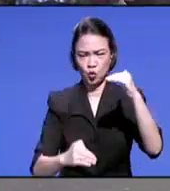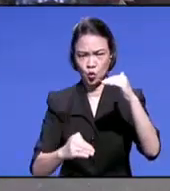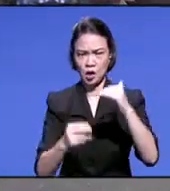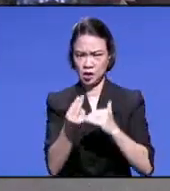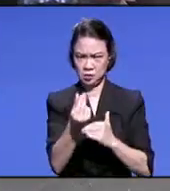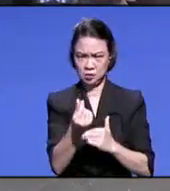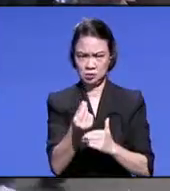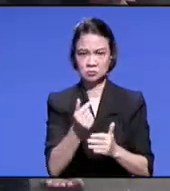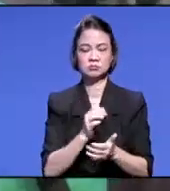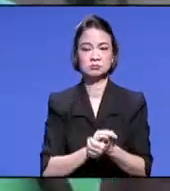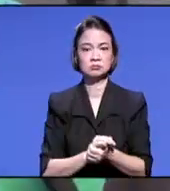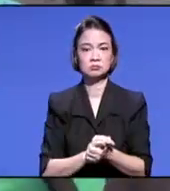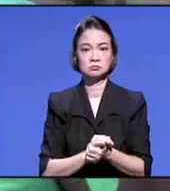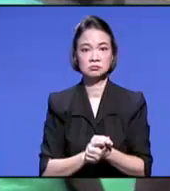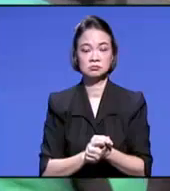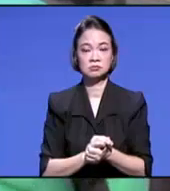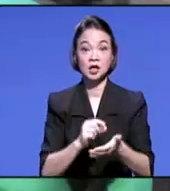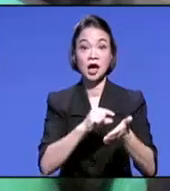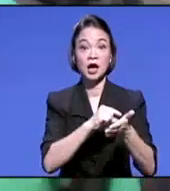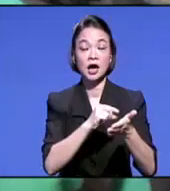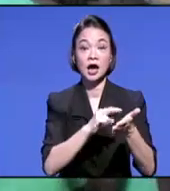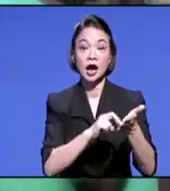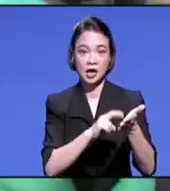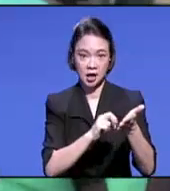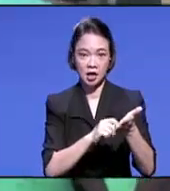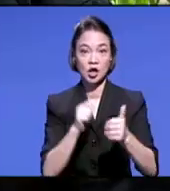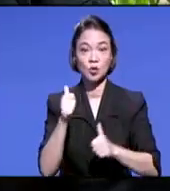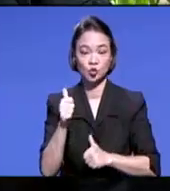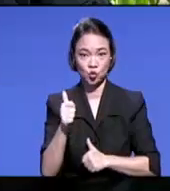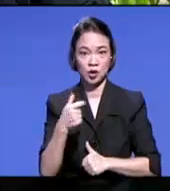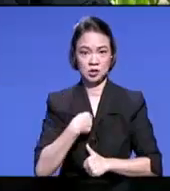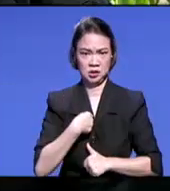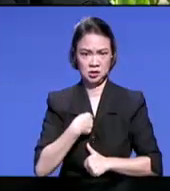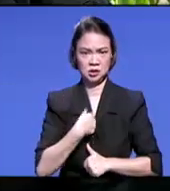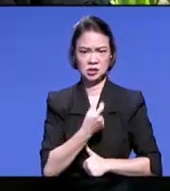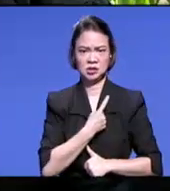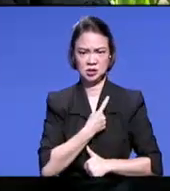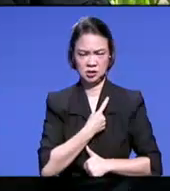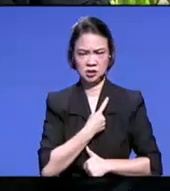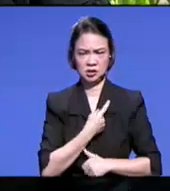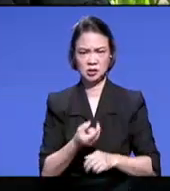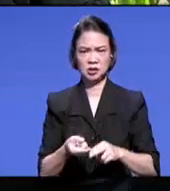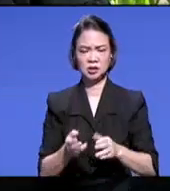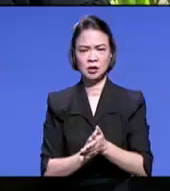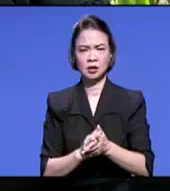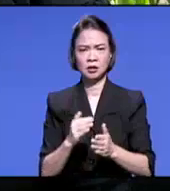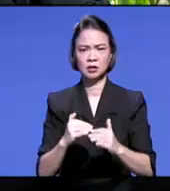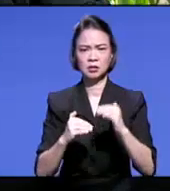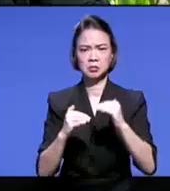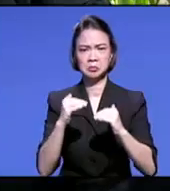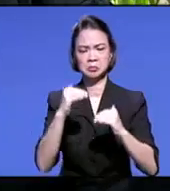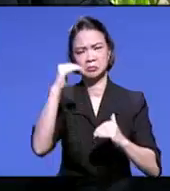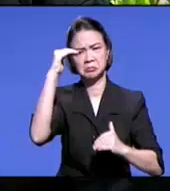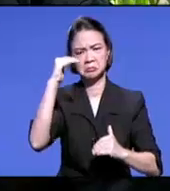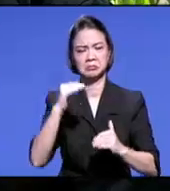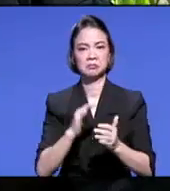tarif. Karena angka kebutuhan kami sendiri semakin hari itu semakin naik. Nah, jadi